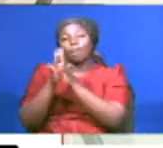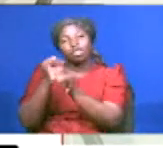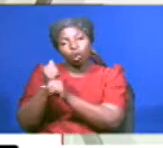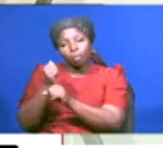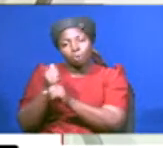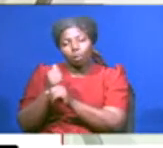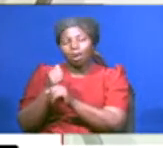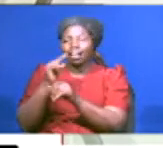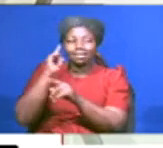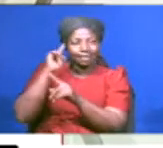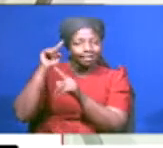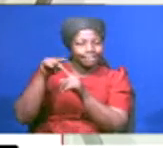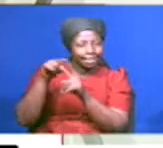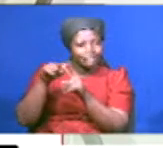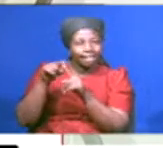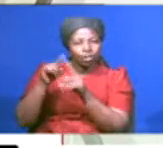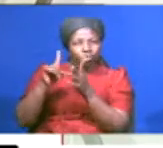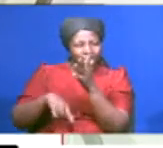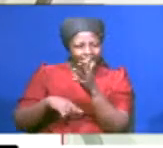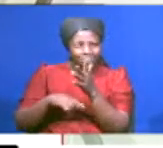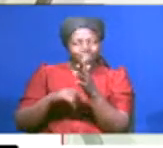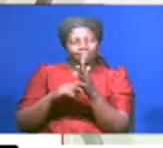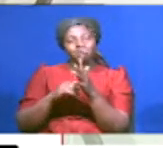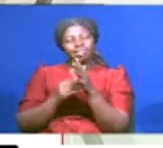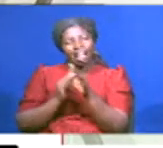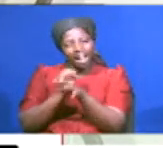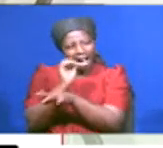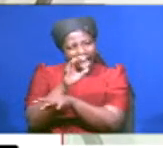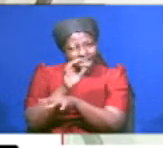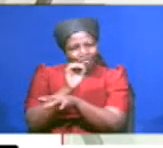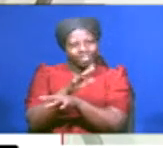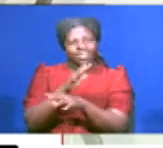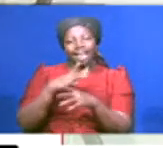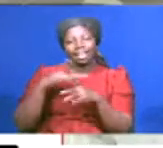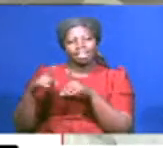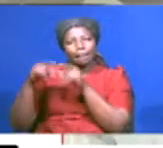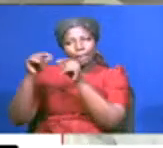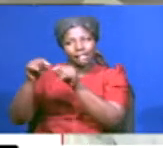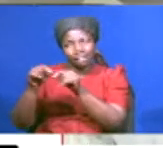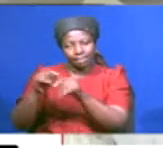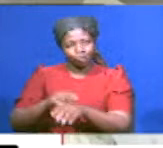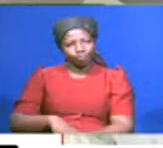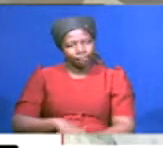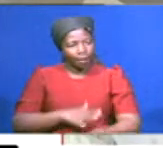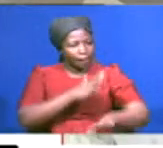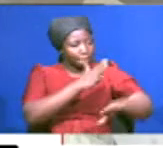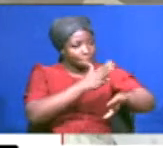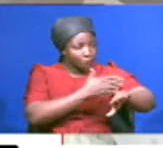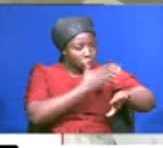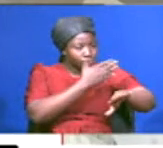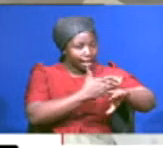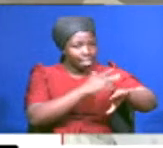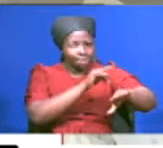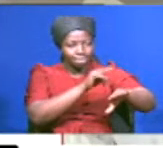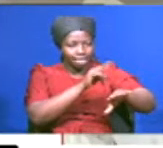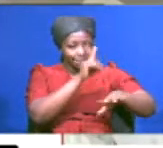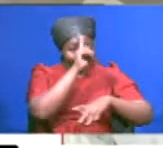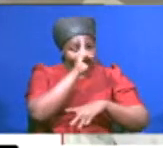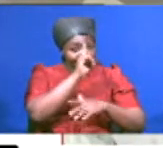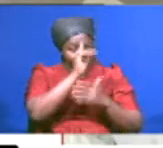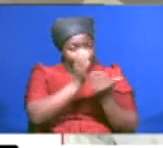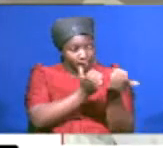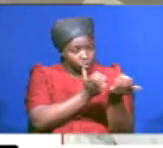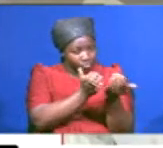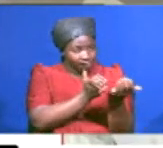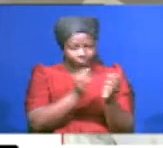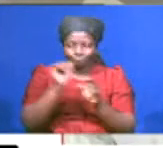na message. Kwanza utunge nyimbo. Music ni serious business. Yes, it's a business. Yes. It's a